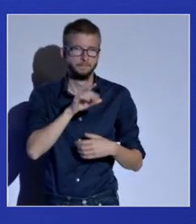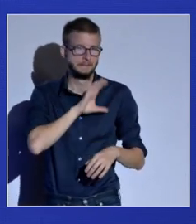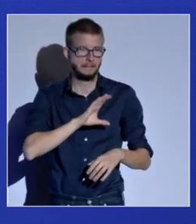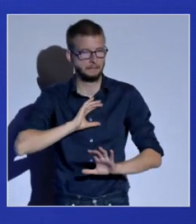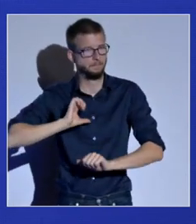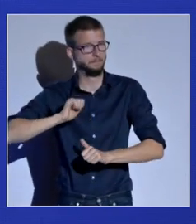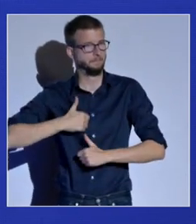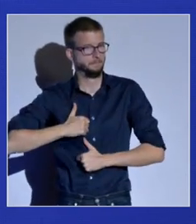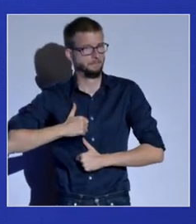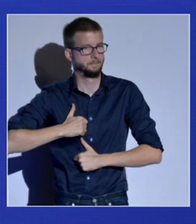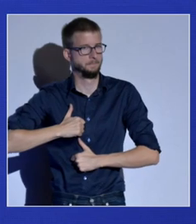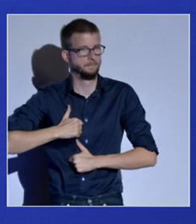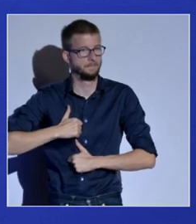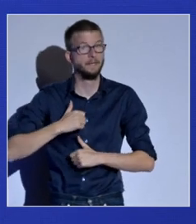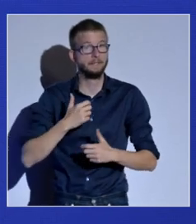et que je ne précise pas.